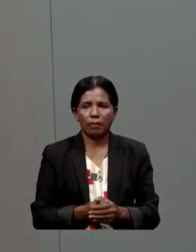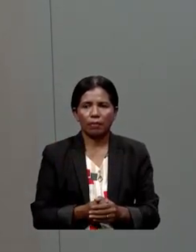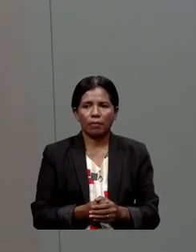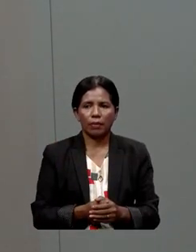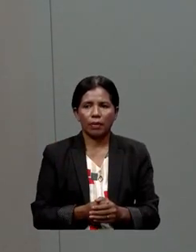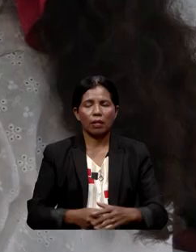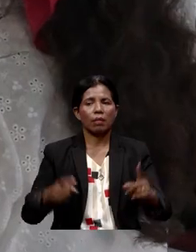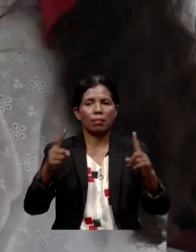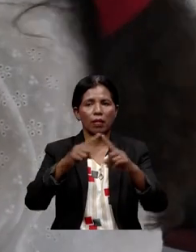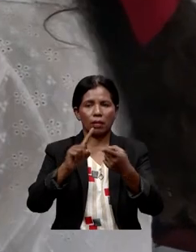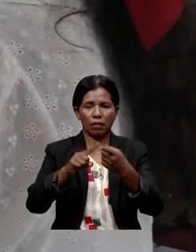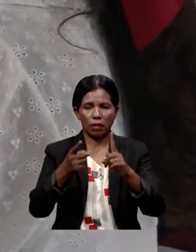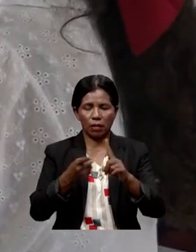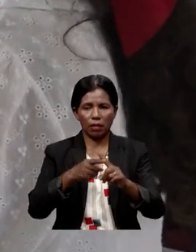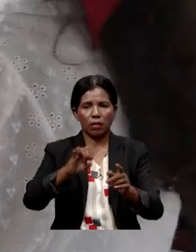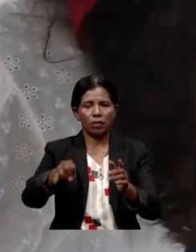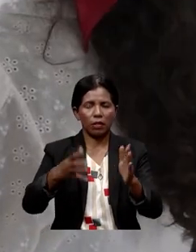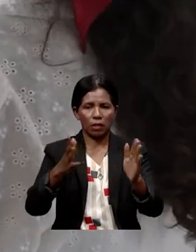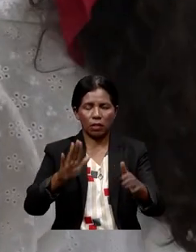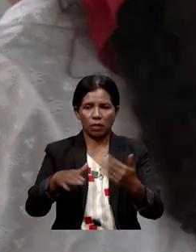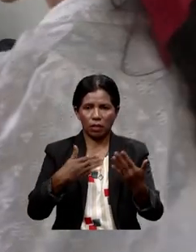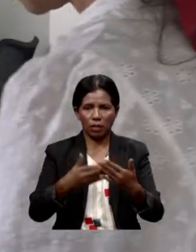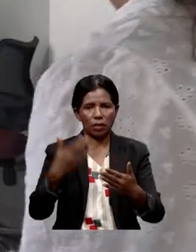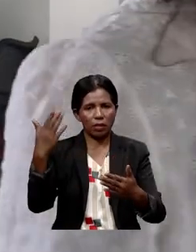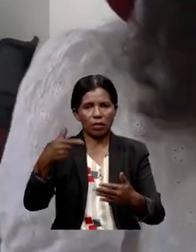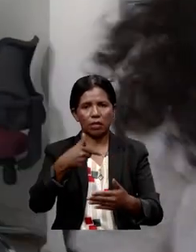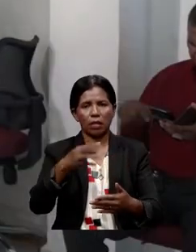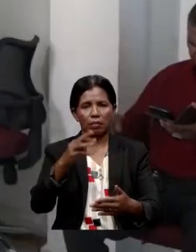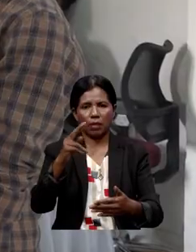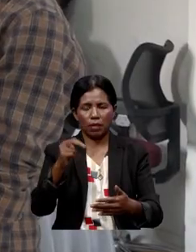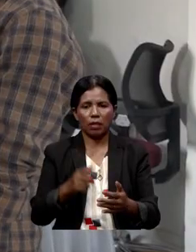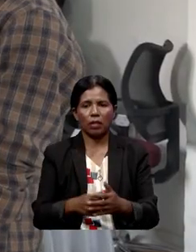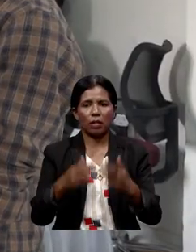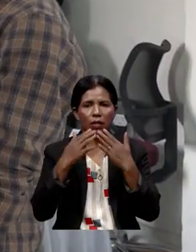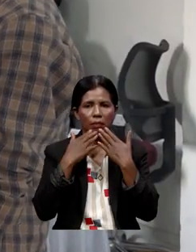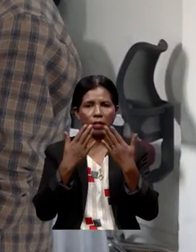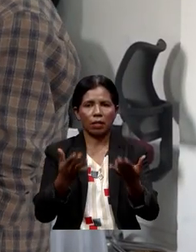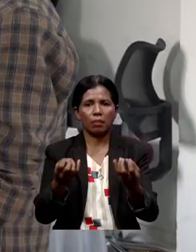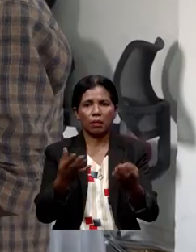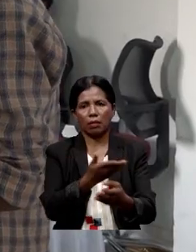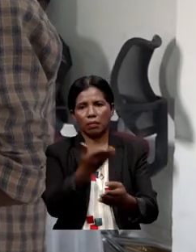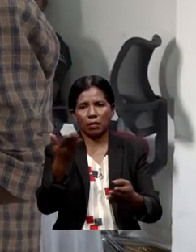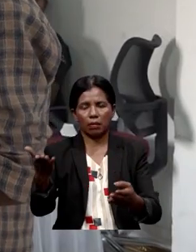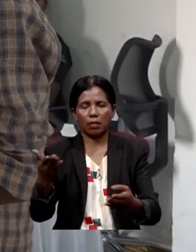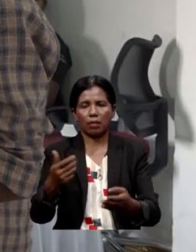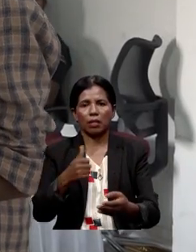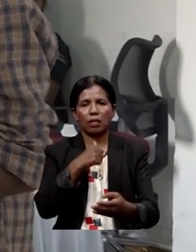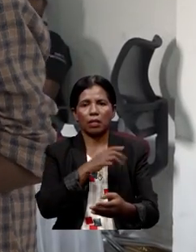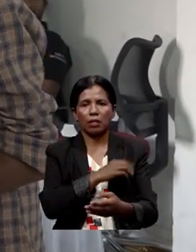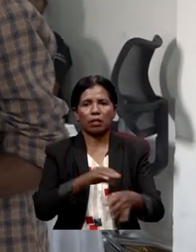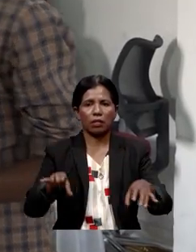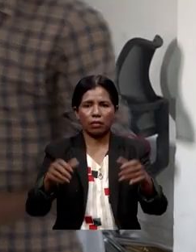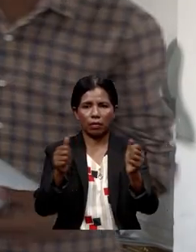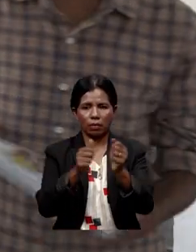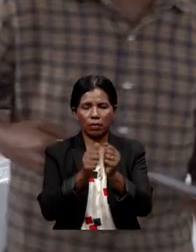Ba kolega jornalista Sirahotu i hazi ami ini, obrigado barak ba imi ni laran luak, ho di kolabora ho